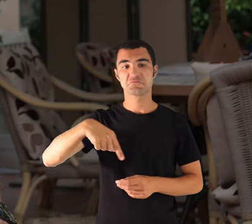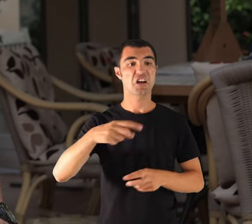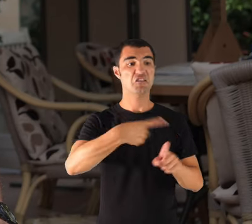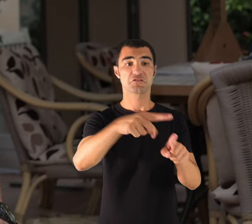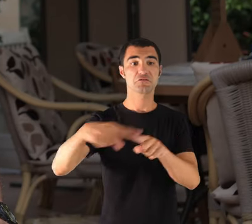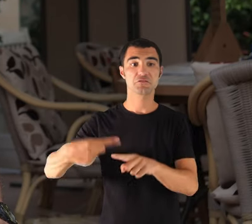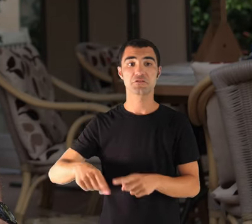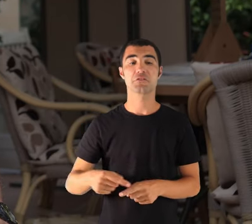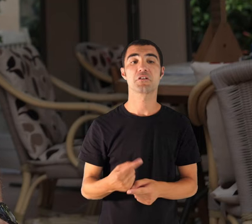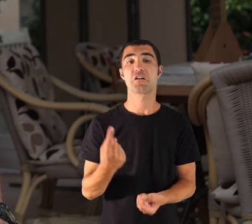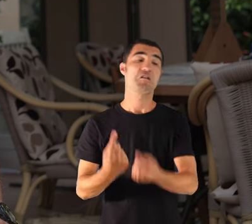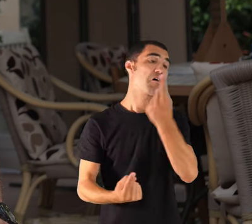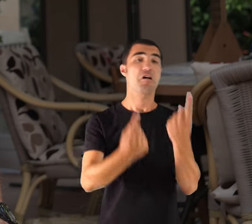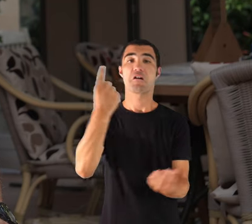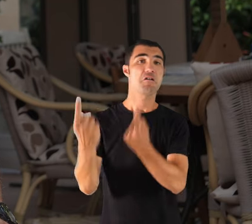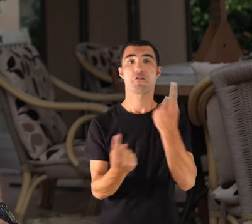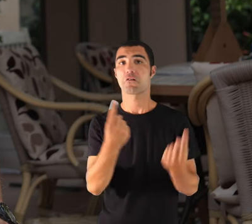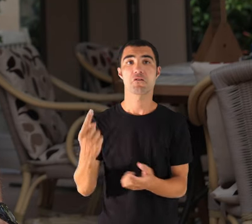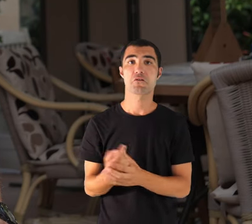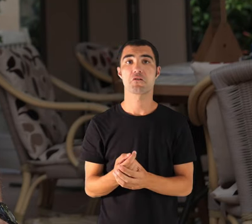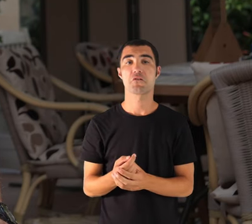pues, com que